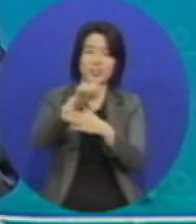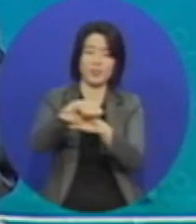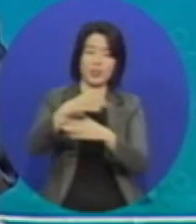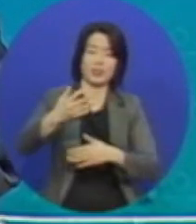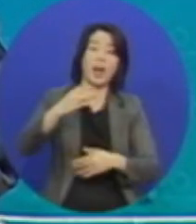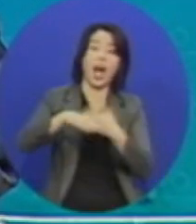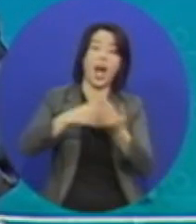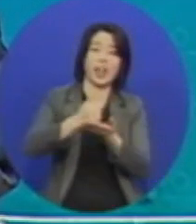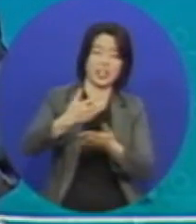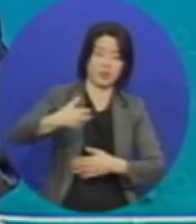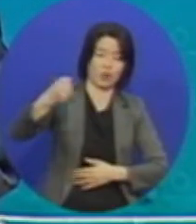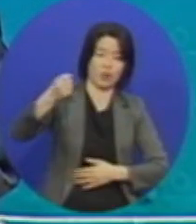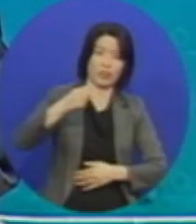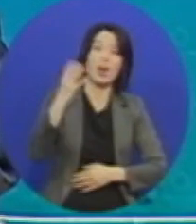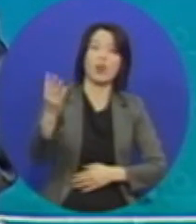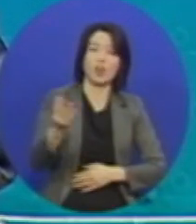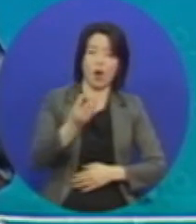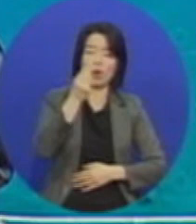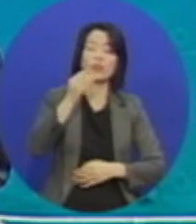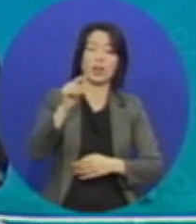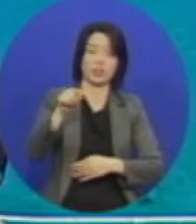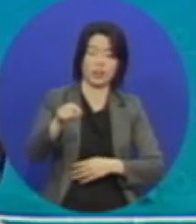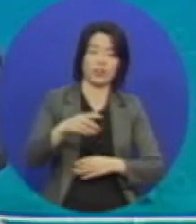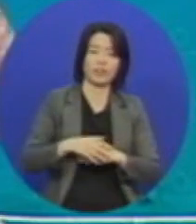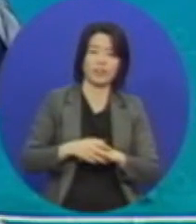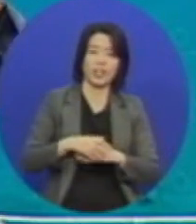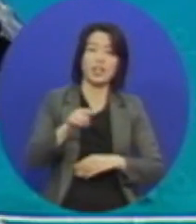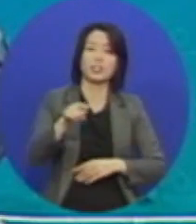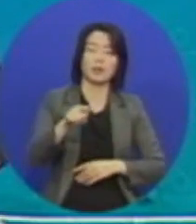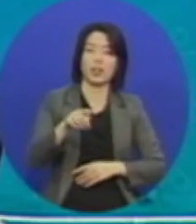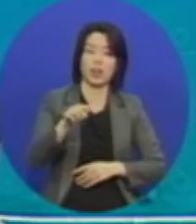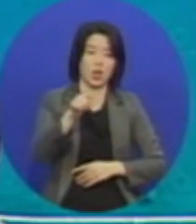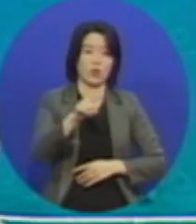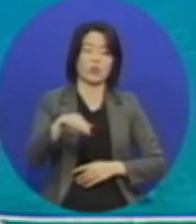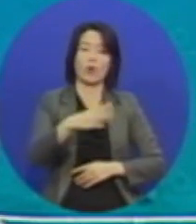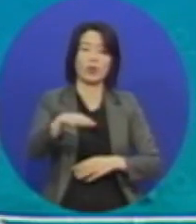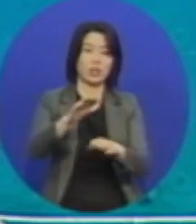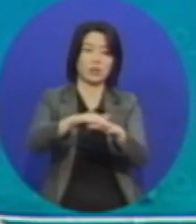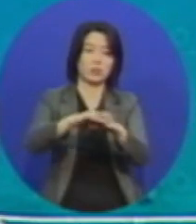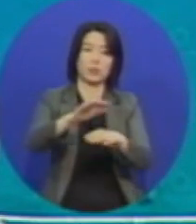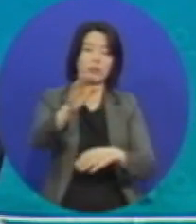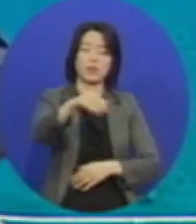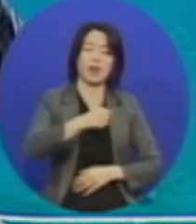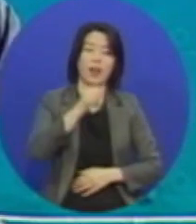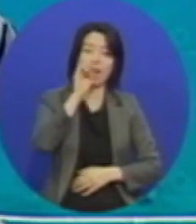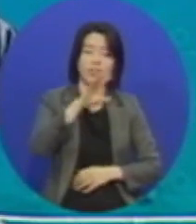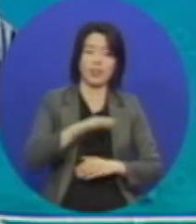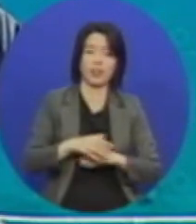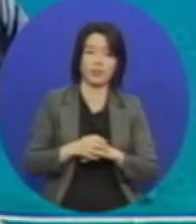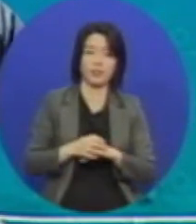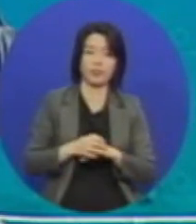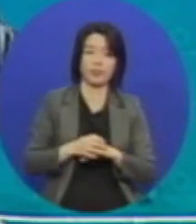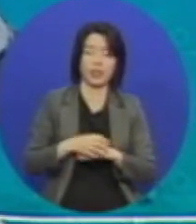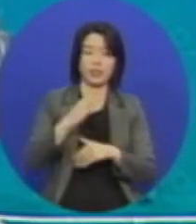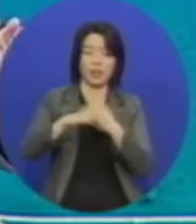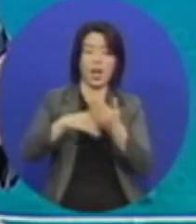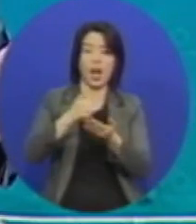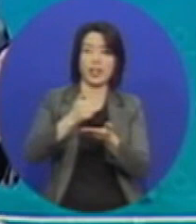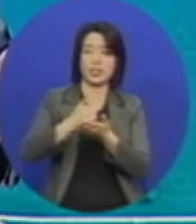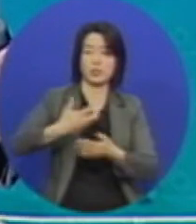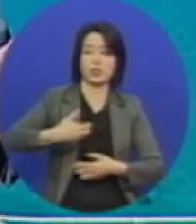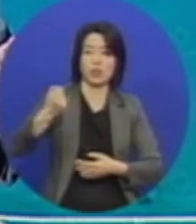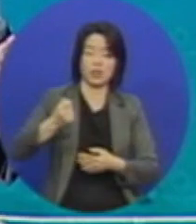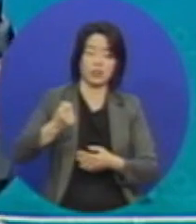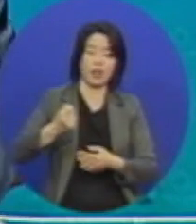거룩한 것이라고 그 말은 너희들이 손 됨을 안된다면 그건 하나님에게 아주 소유권 을 정해